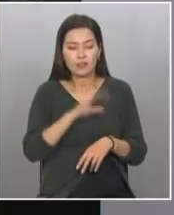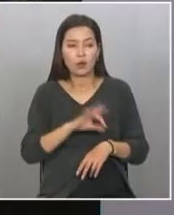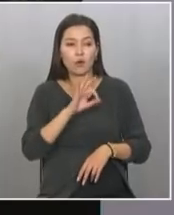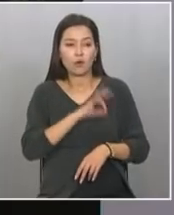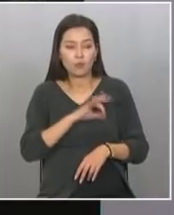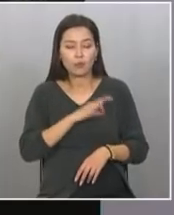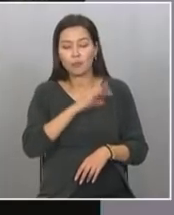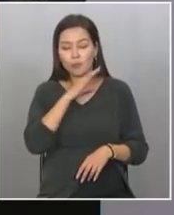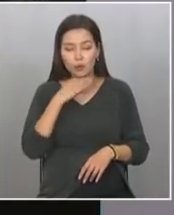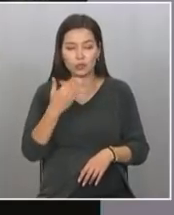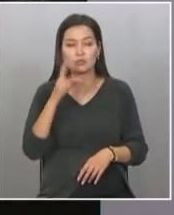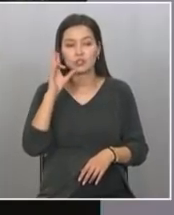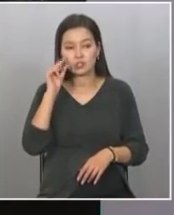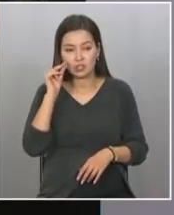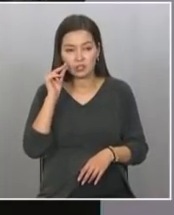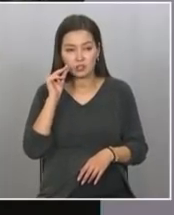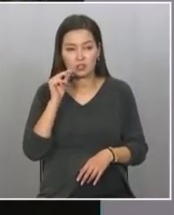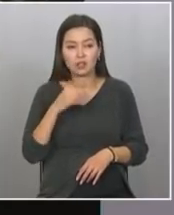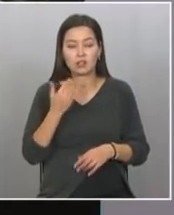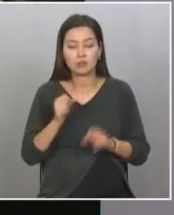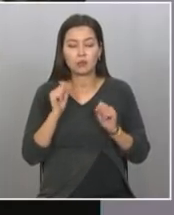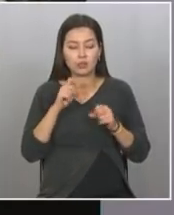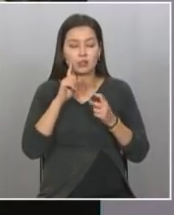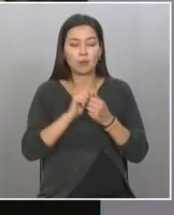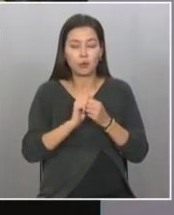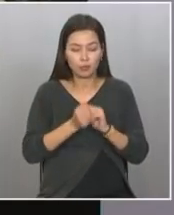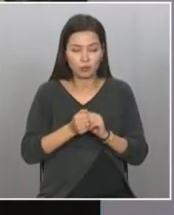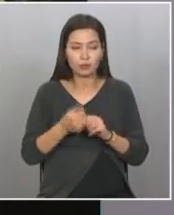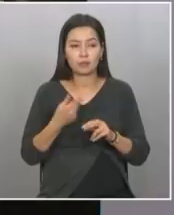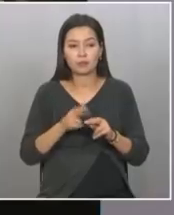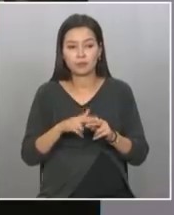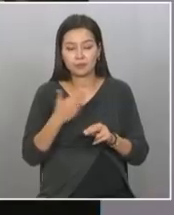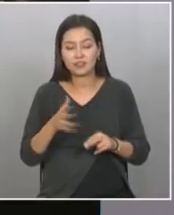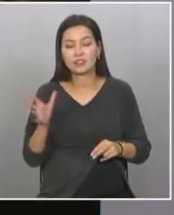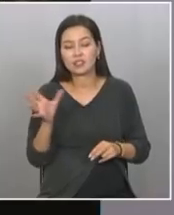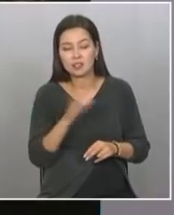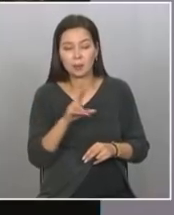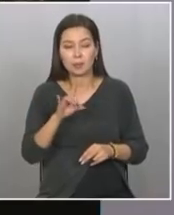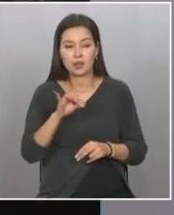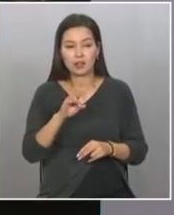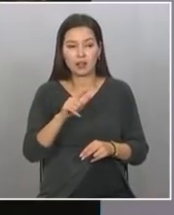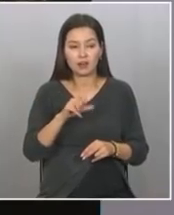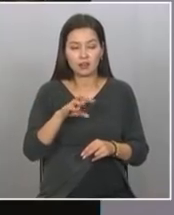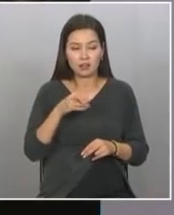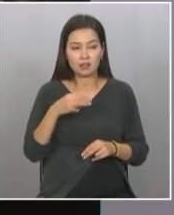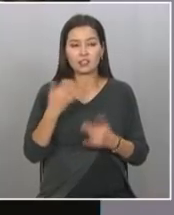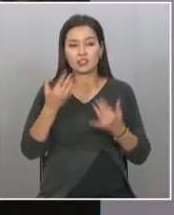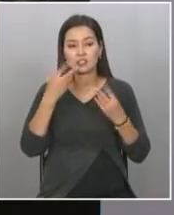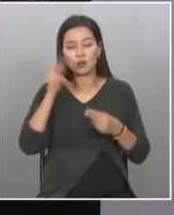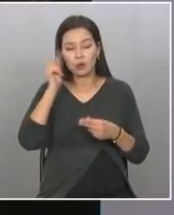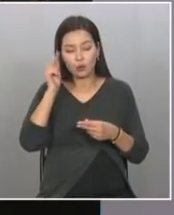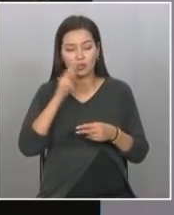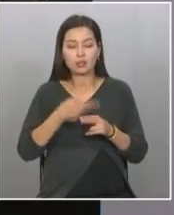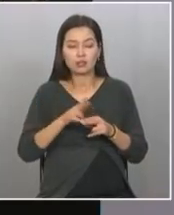во множественном числе. И это вам нужно запомнить. Поэтому все прилагательные, которые используются с этим словом, тоже